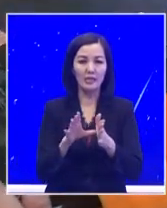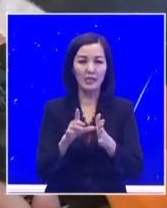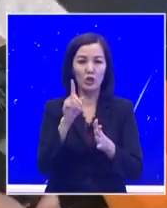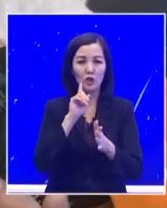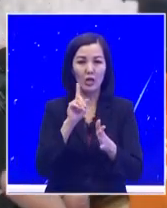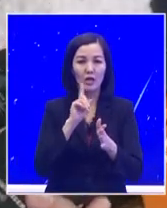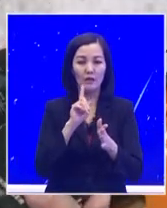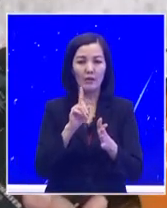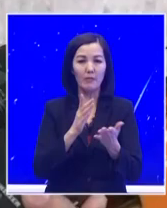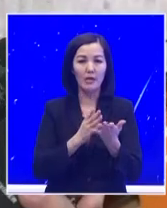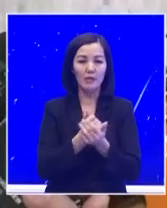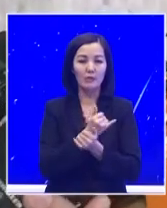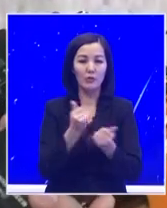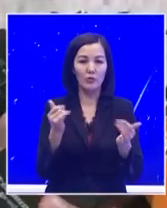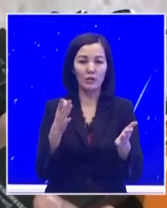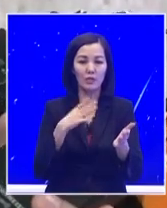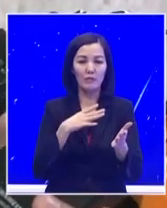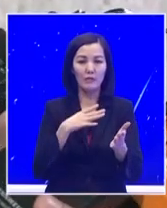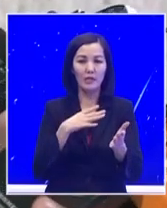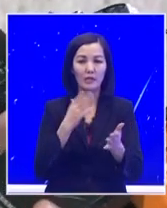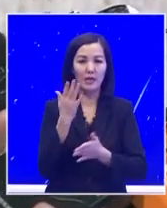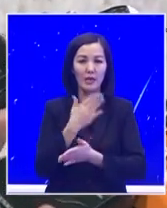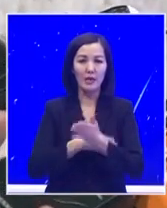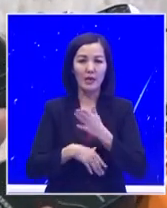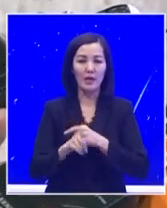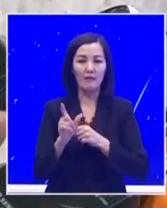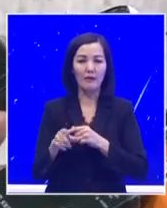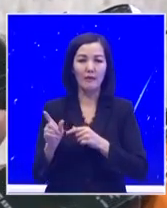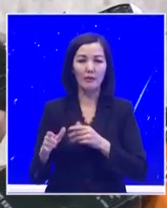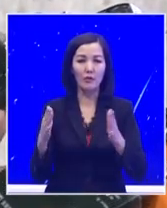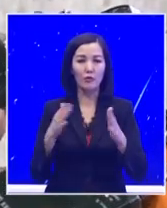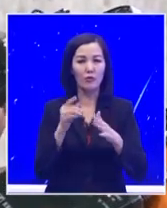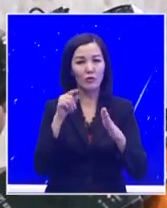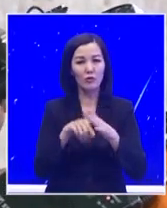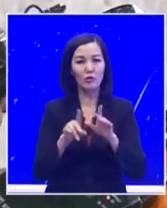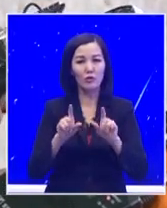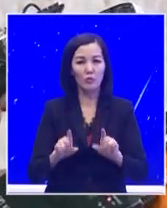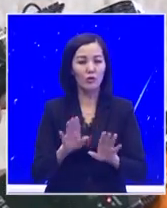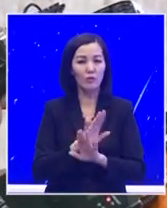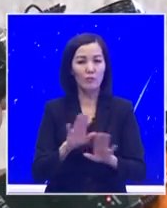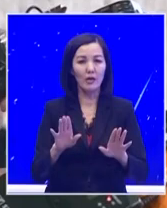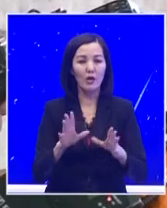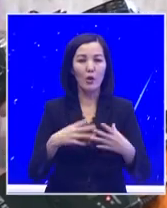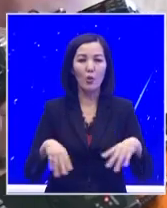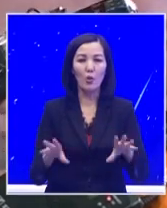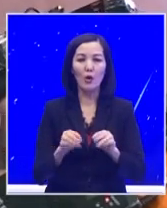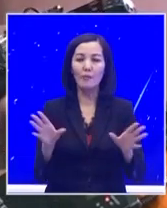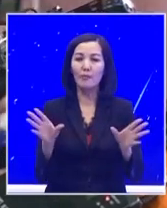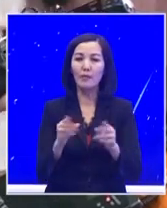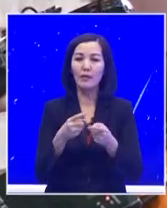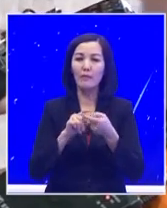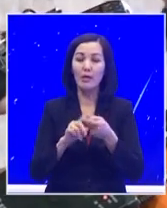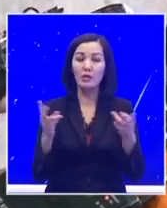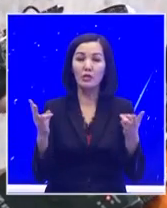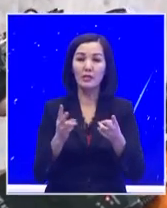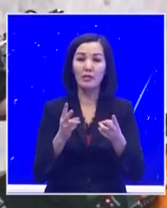осы қол арбада отқан жандар төрт қабырғаның ішіне қамалмай қоғаммен тығыз қатынас